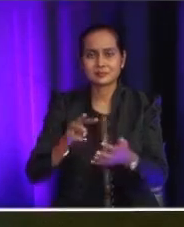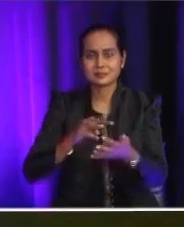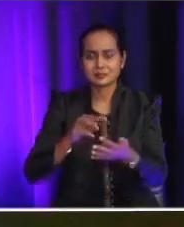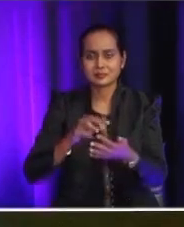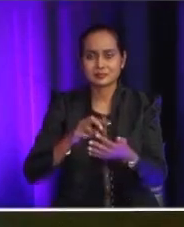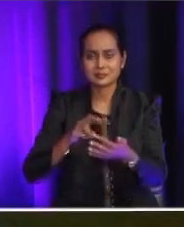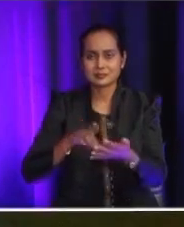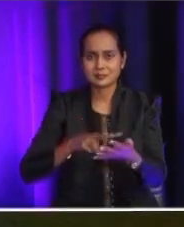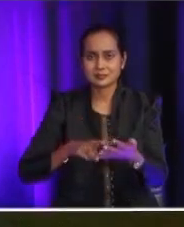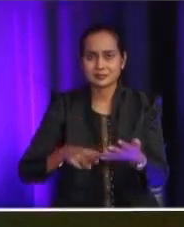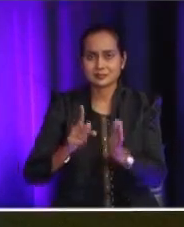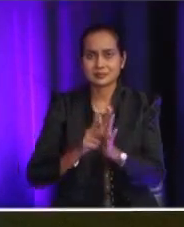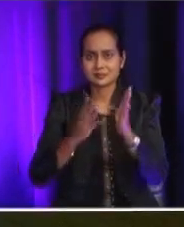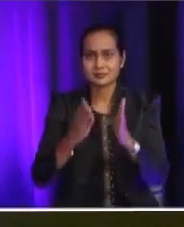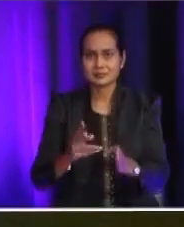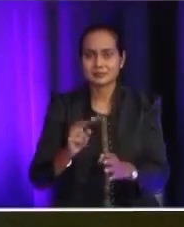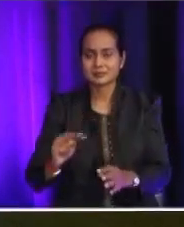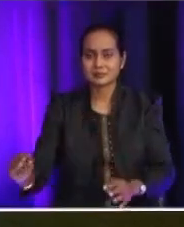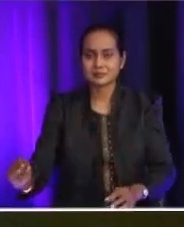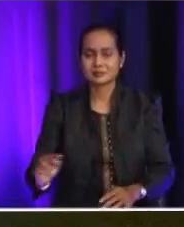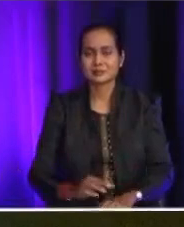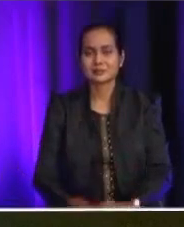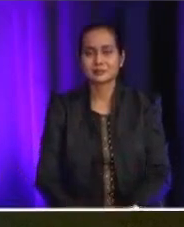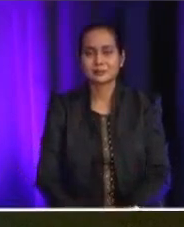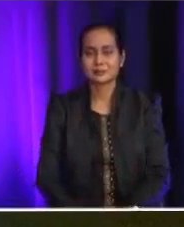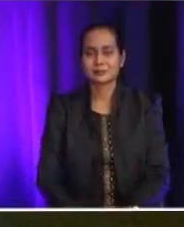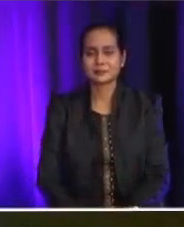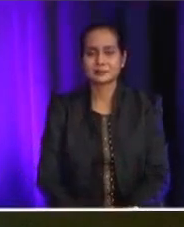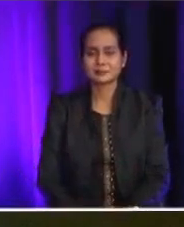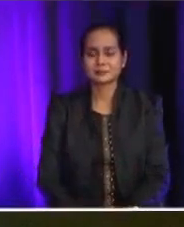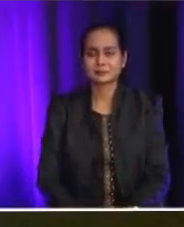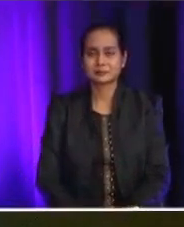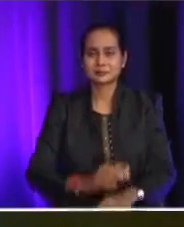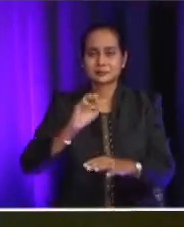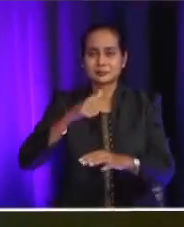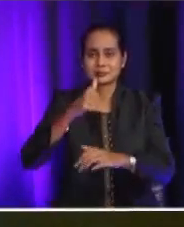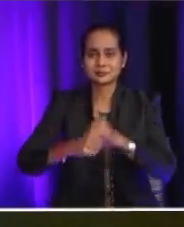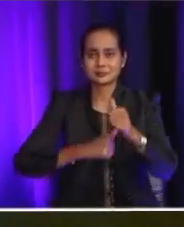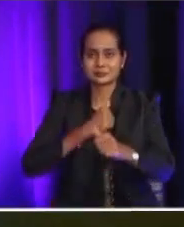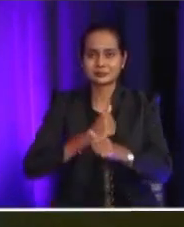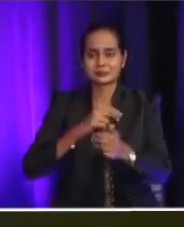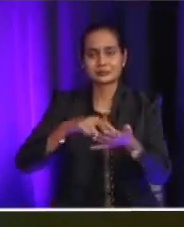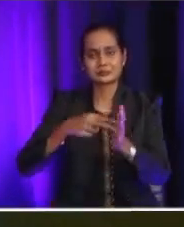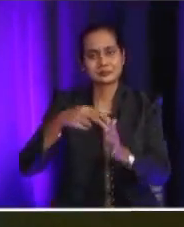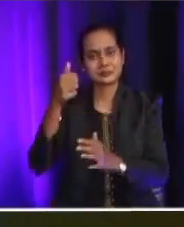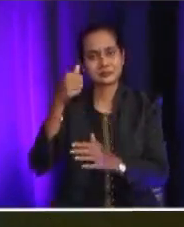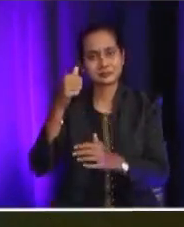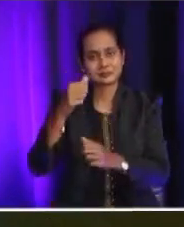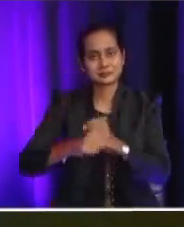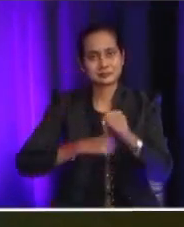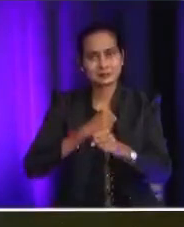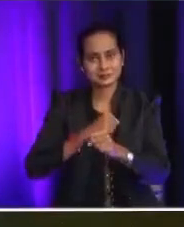tu orang kata kadang-kadang 10 tahun. Wah, pandai. Betul? Ya, betul. Alhamdulillah. Jadi berapa bintang saya, cikgu? Tak nak